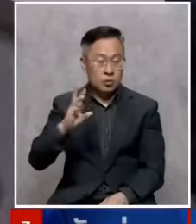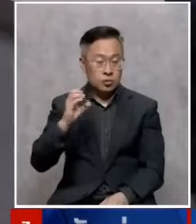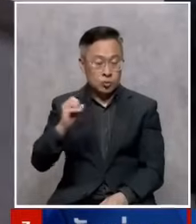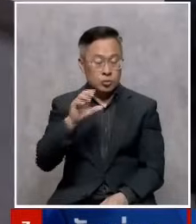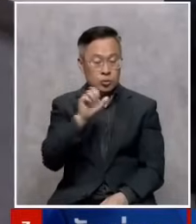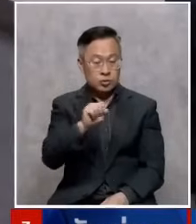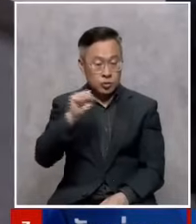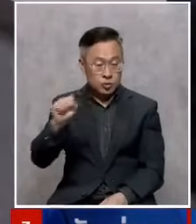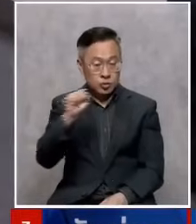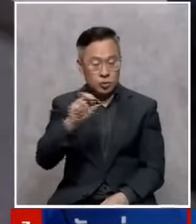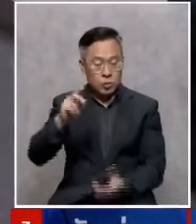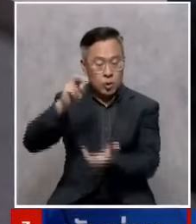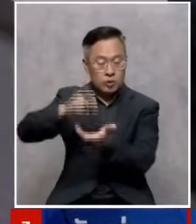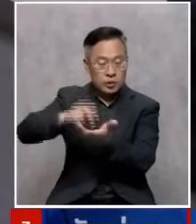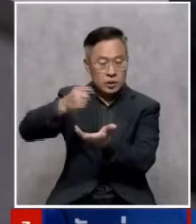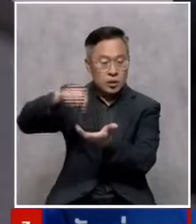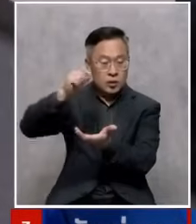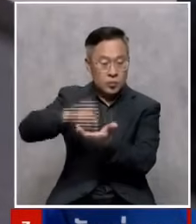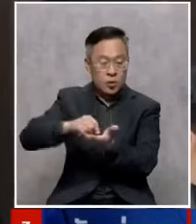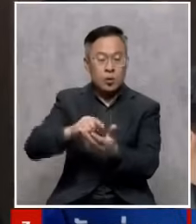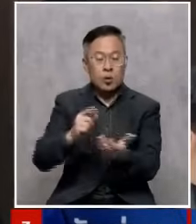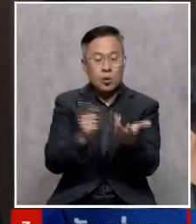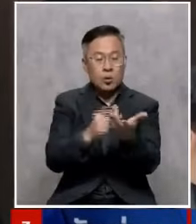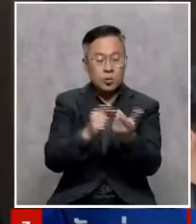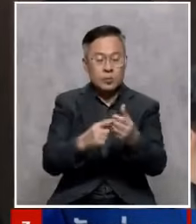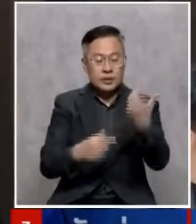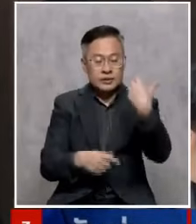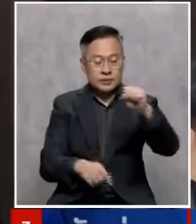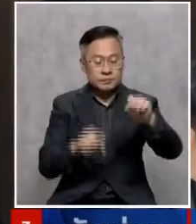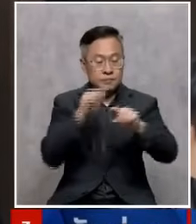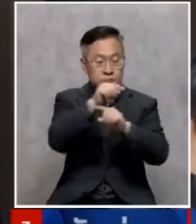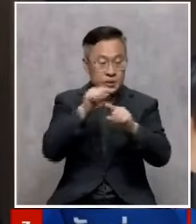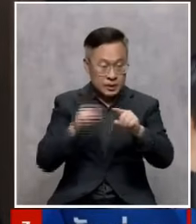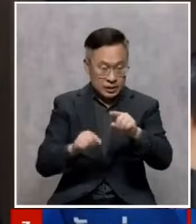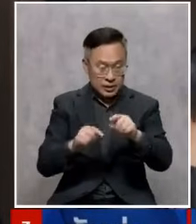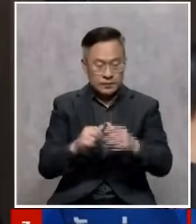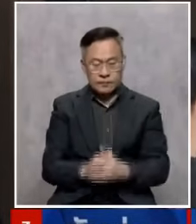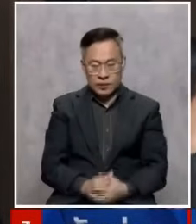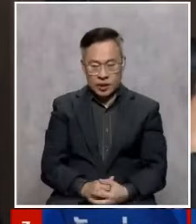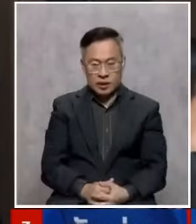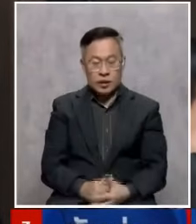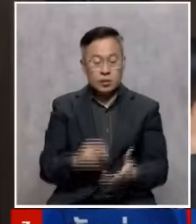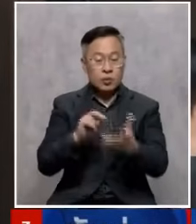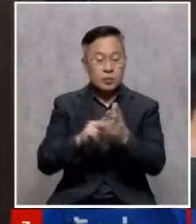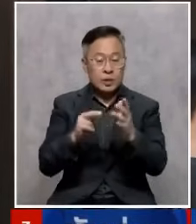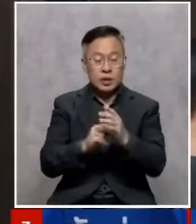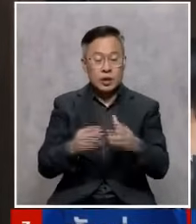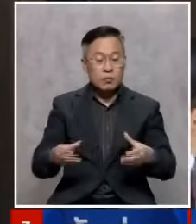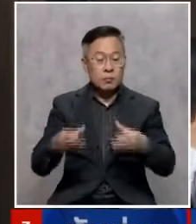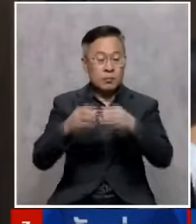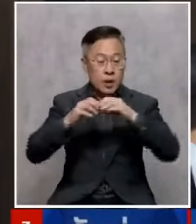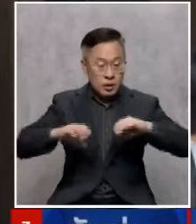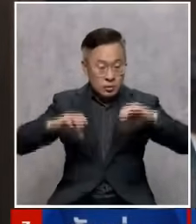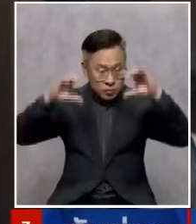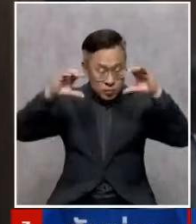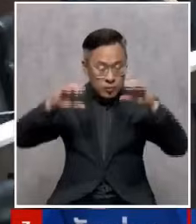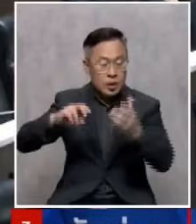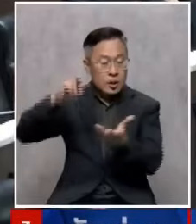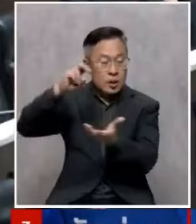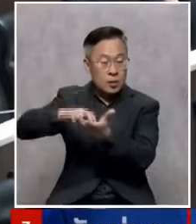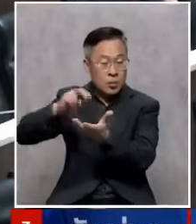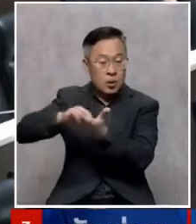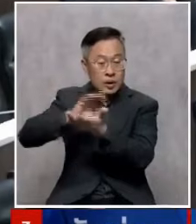เข้าชื่อกันไม่น้อยกว่าร้อยละ 10ของจำนวนสมาชิกของแต่ละรัฐสภาหมายความว่าในกรณีที่พรรคร่วมเทให้เพื่อไทย